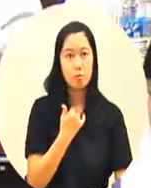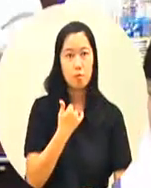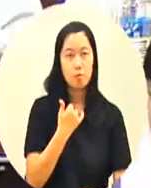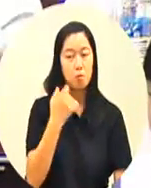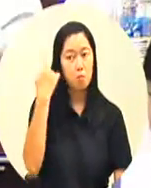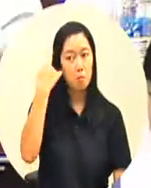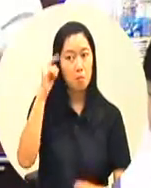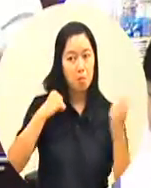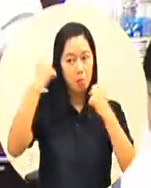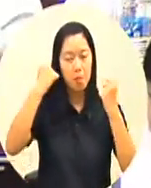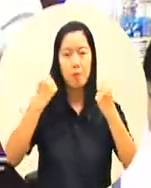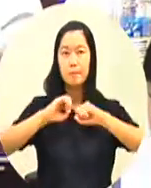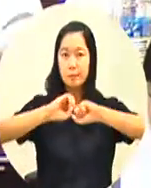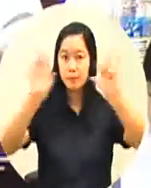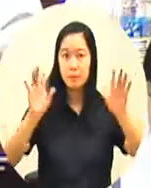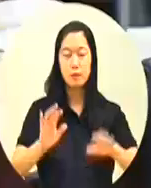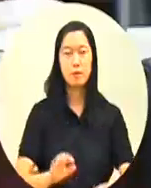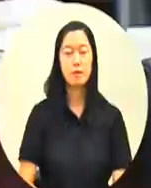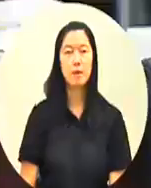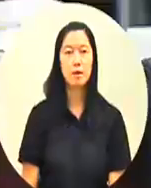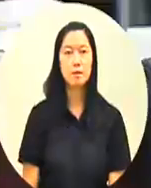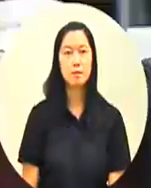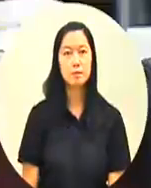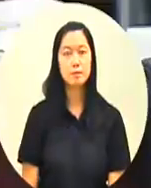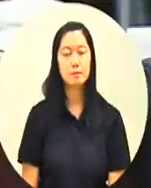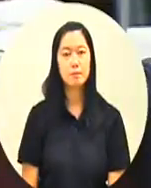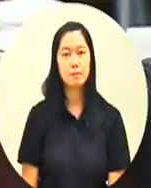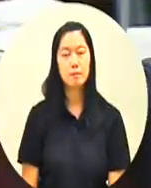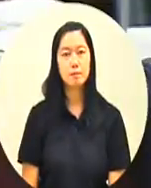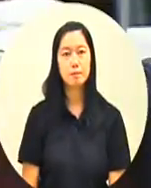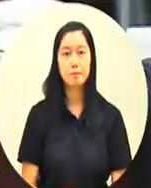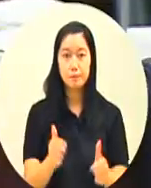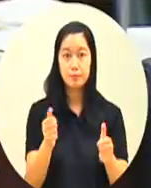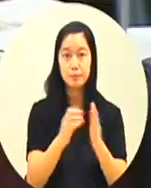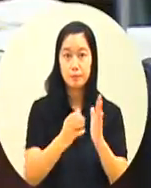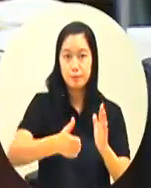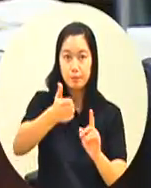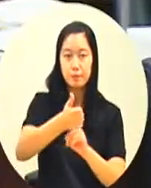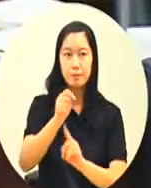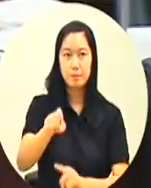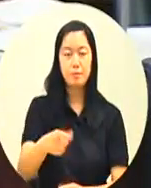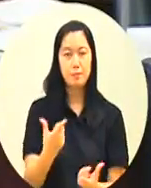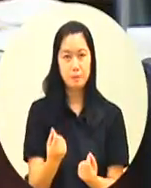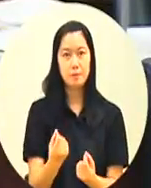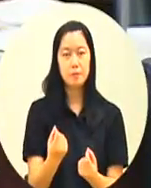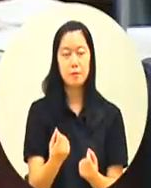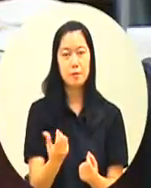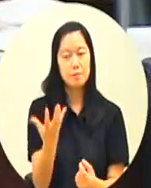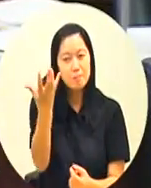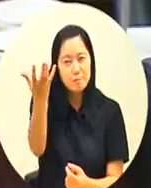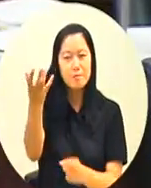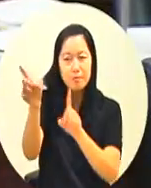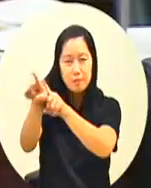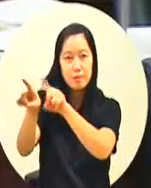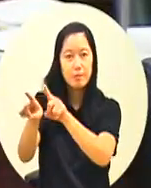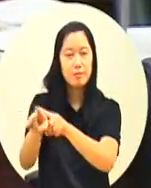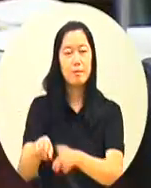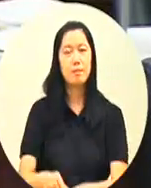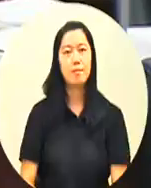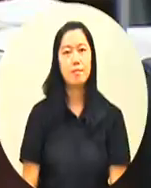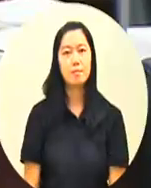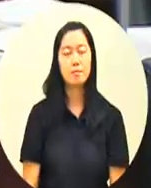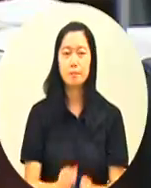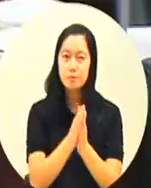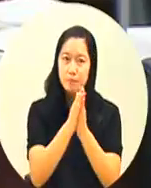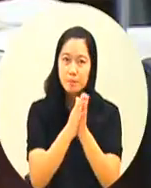早上我们就公布。 是，好，局长请坐哈，谢谢局长从善如流啦哈。接着我要拜托